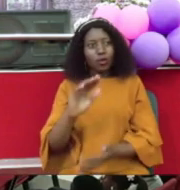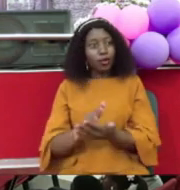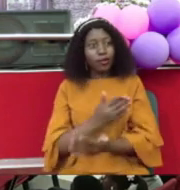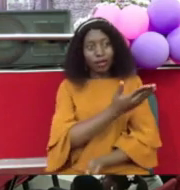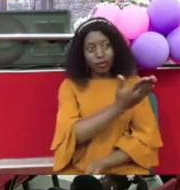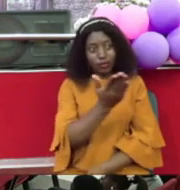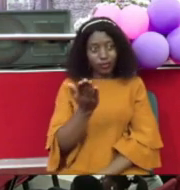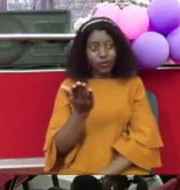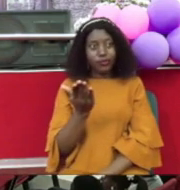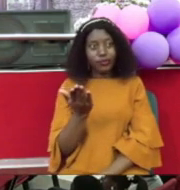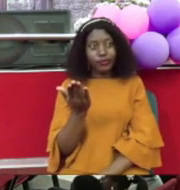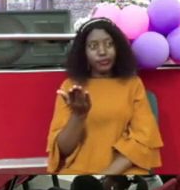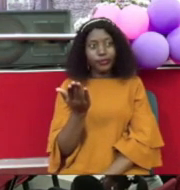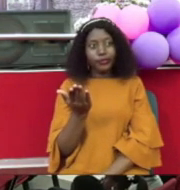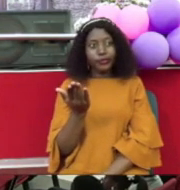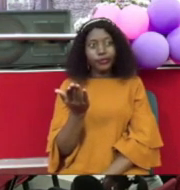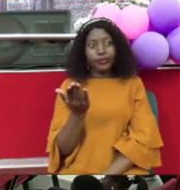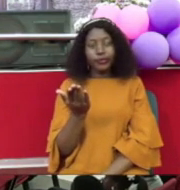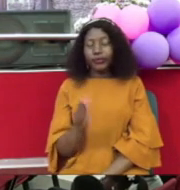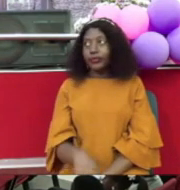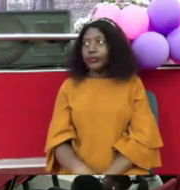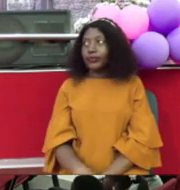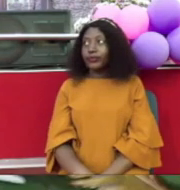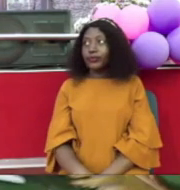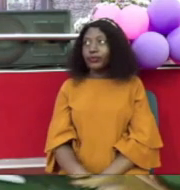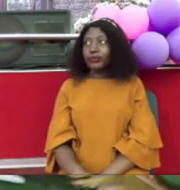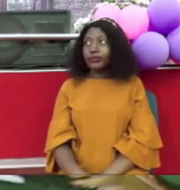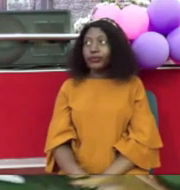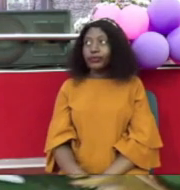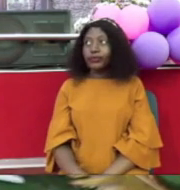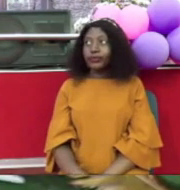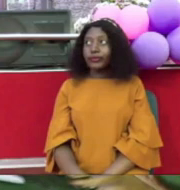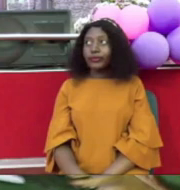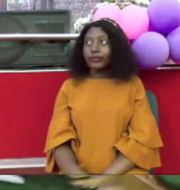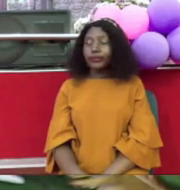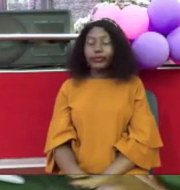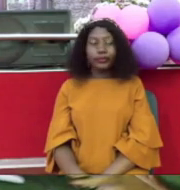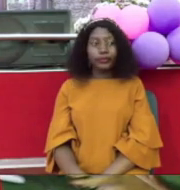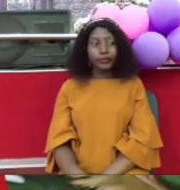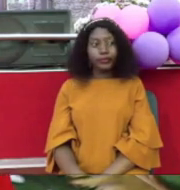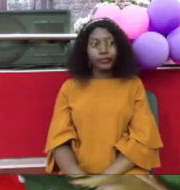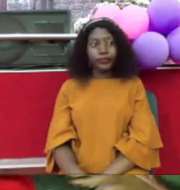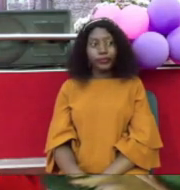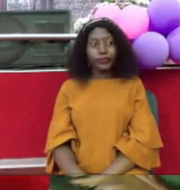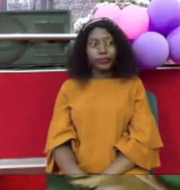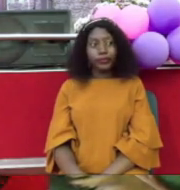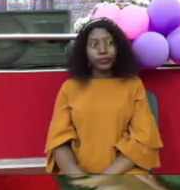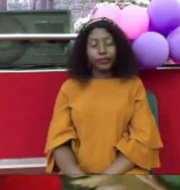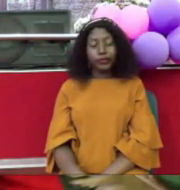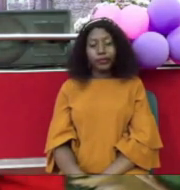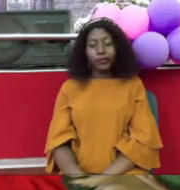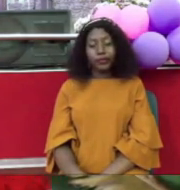hivyo ile hali ama roho wa kudhihakiwa ama kuhukumiwa na kuona aibu haiwezi haifai kuwa